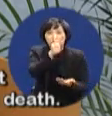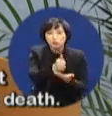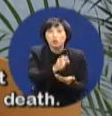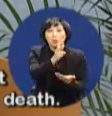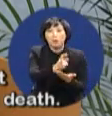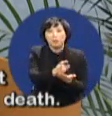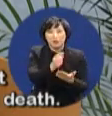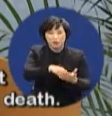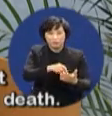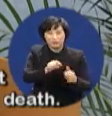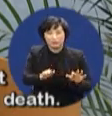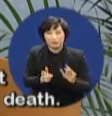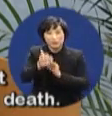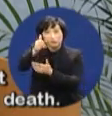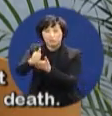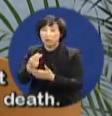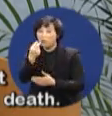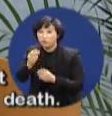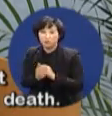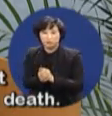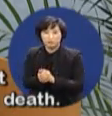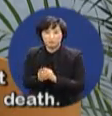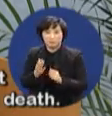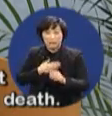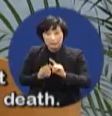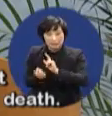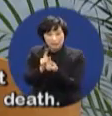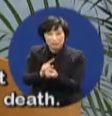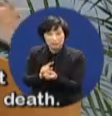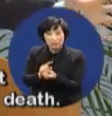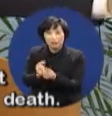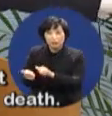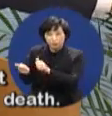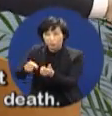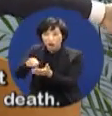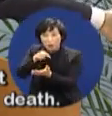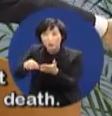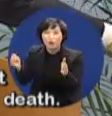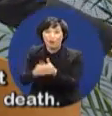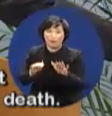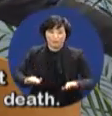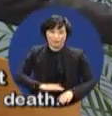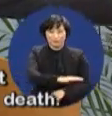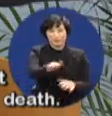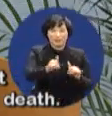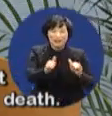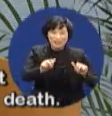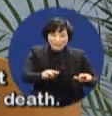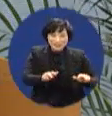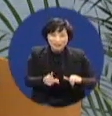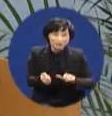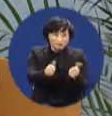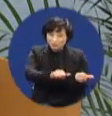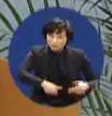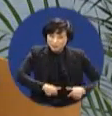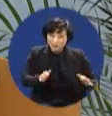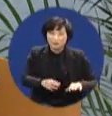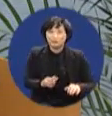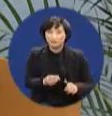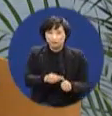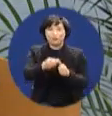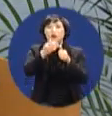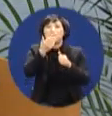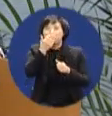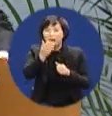법에서 예수의 목숨으로 죽음으로 이루었기 때문에 우리는 죽어야 할 이유가 없어진 살아야 할 합법적인